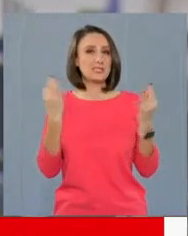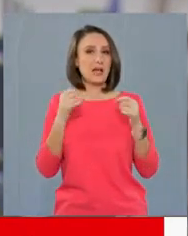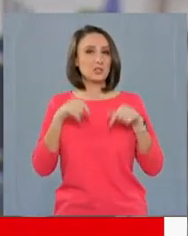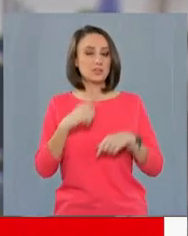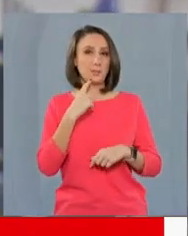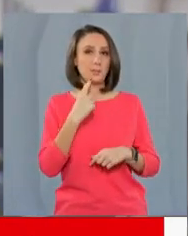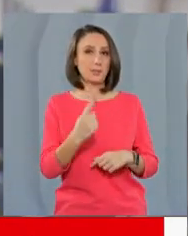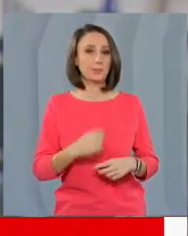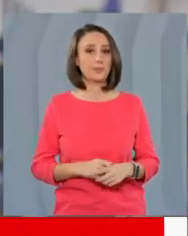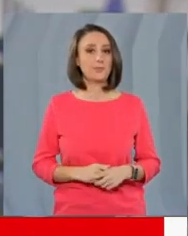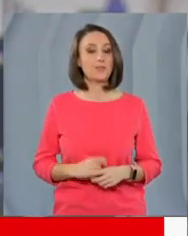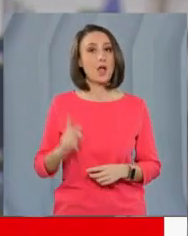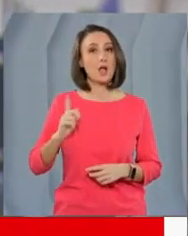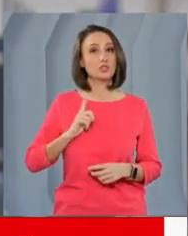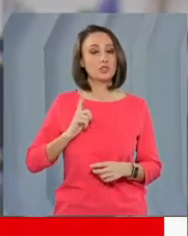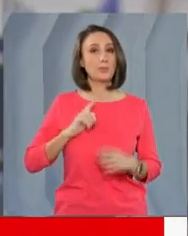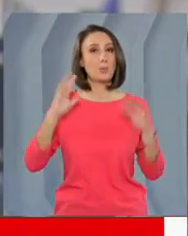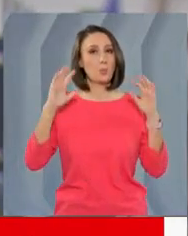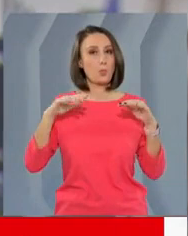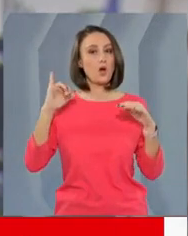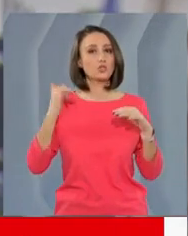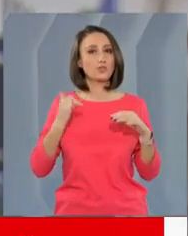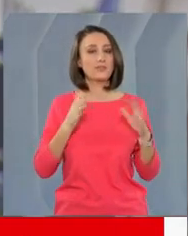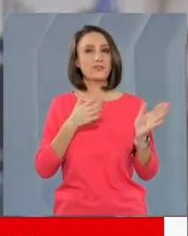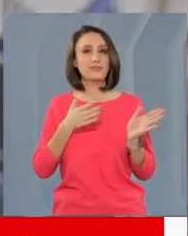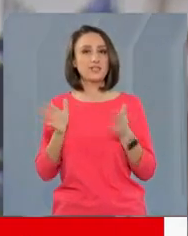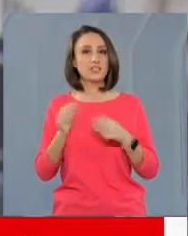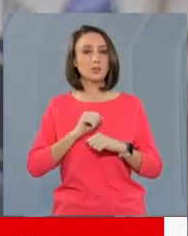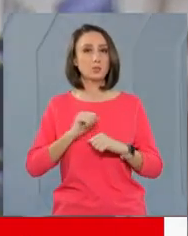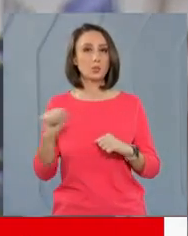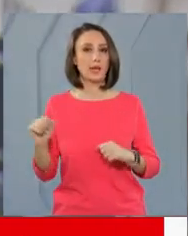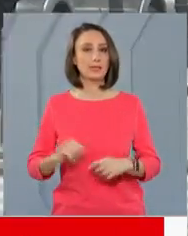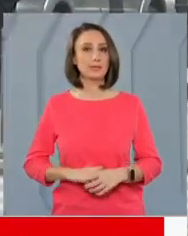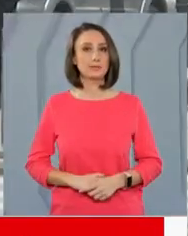această săptămână. Sunt așteptate precipitații, dar și vânt puternic.